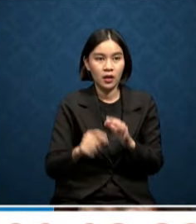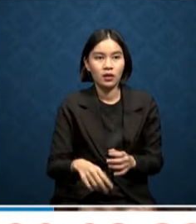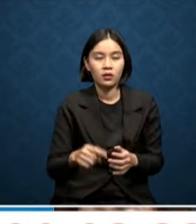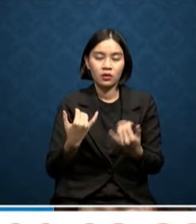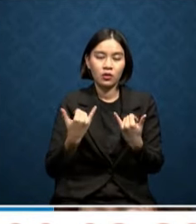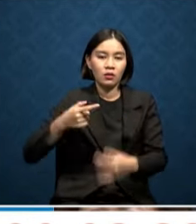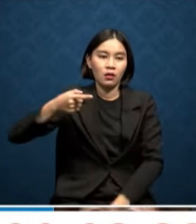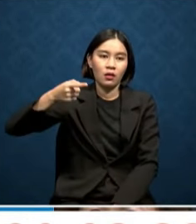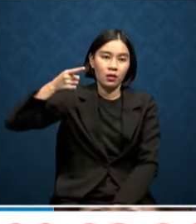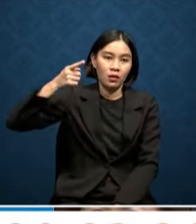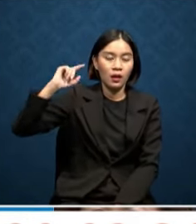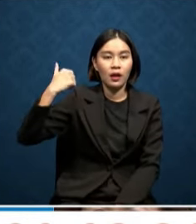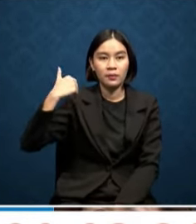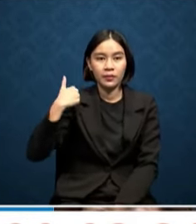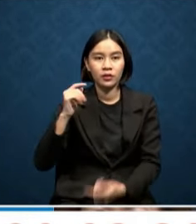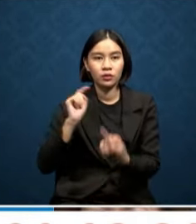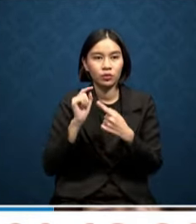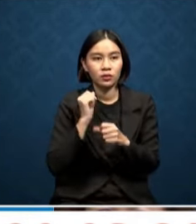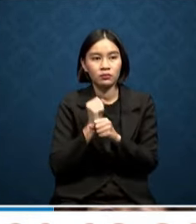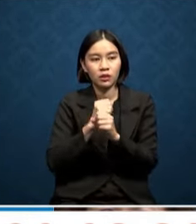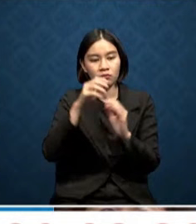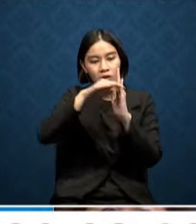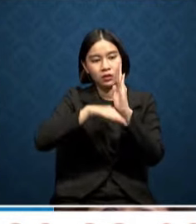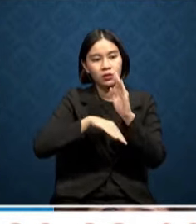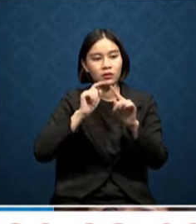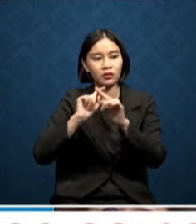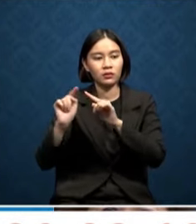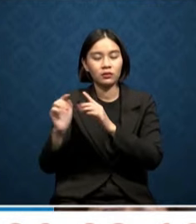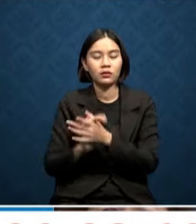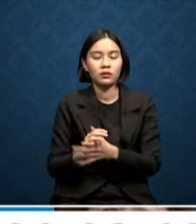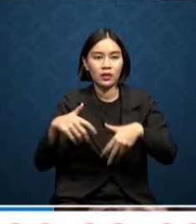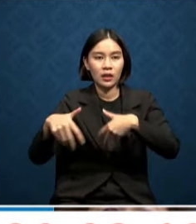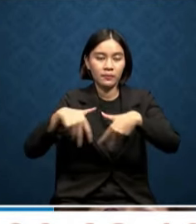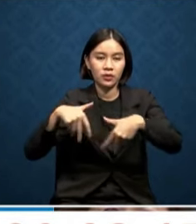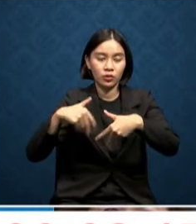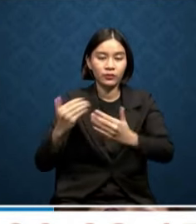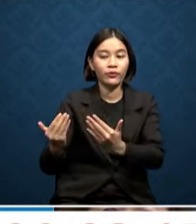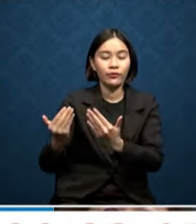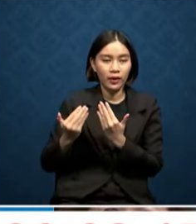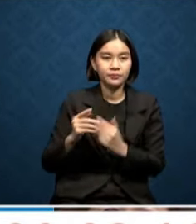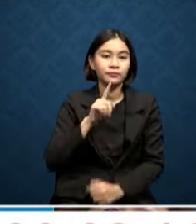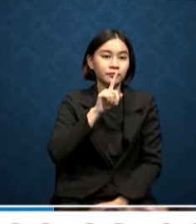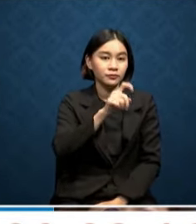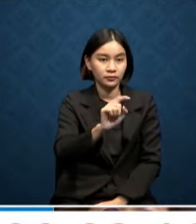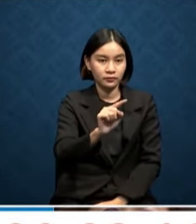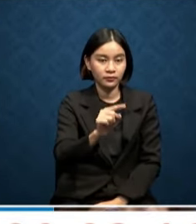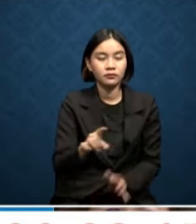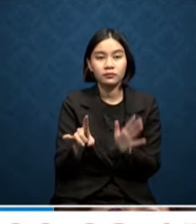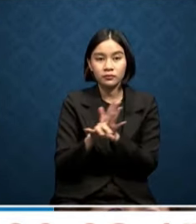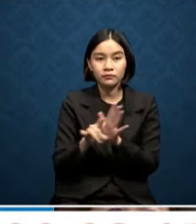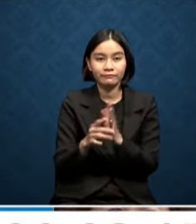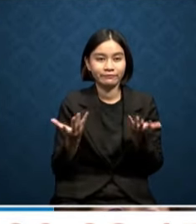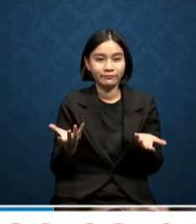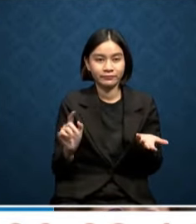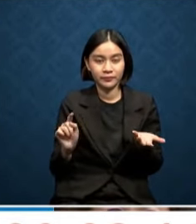ช้ากับการที่จะดำเนินการก็ประชาชนก็ฝากดิฉันมาถามว่าสุดท้ายแล้ว